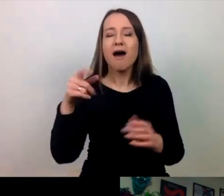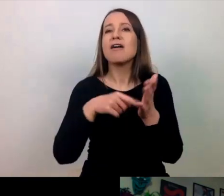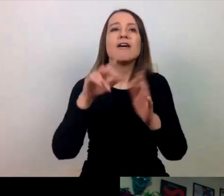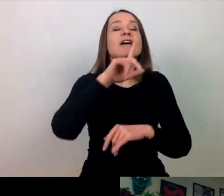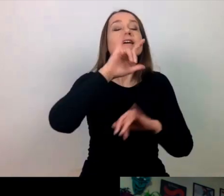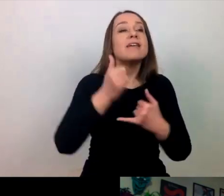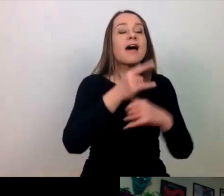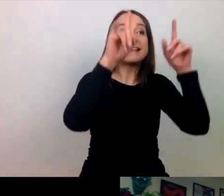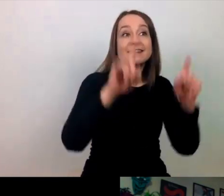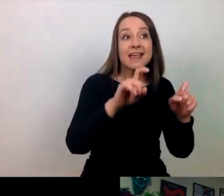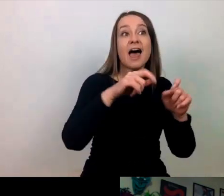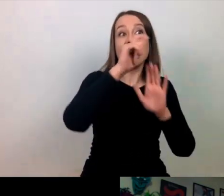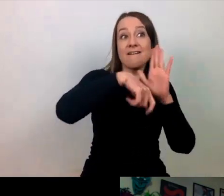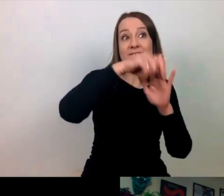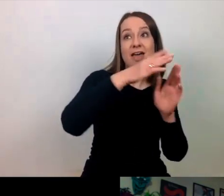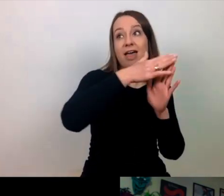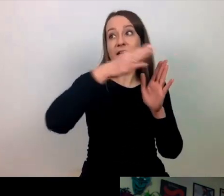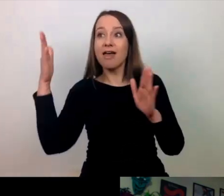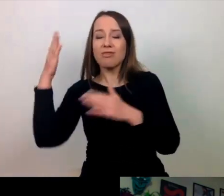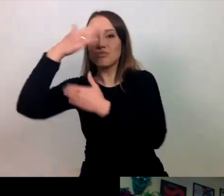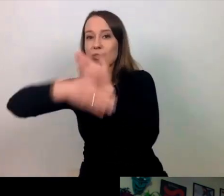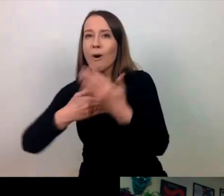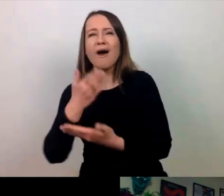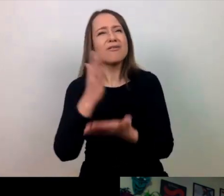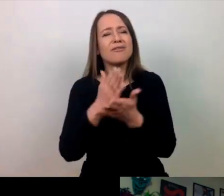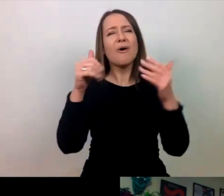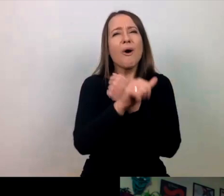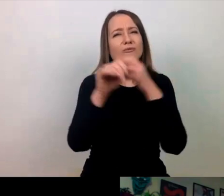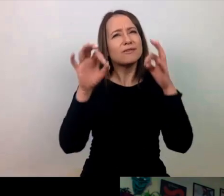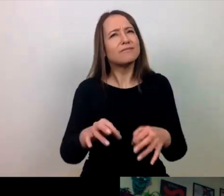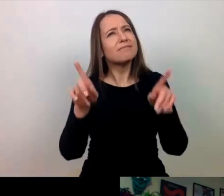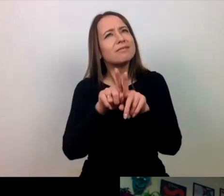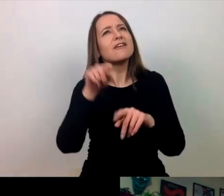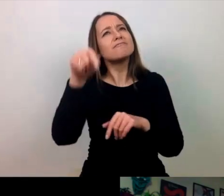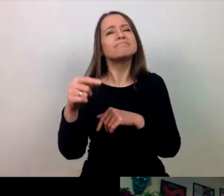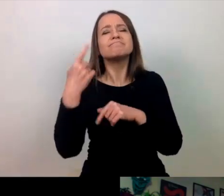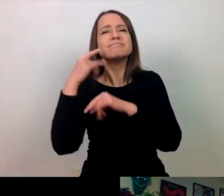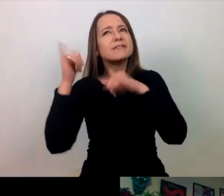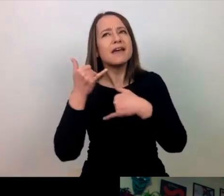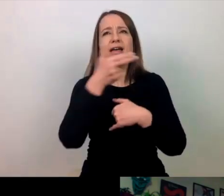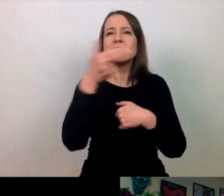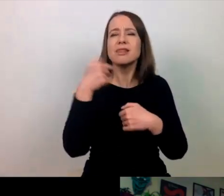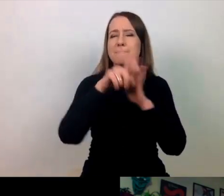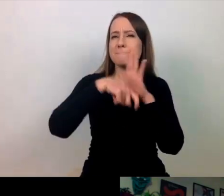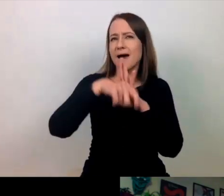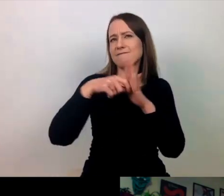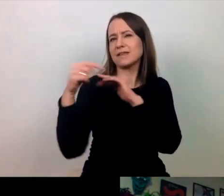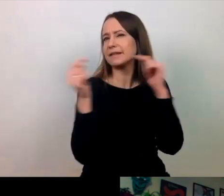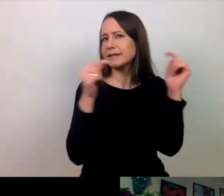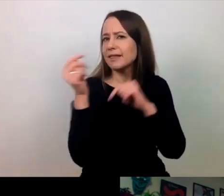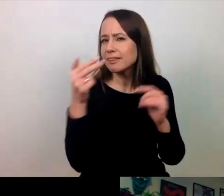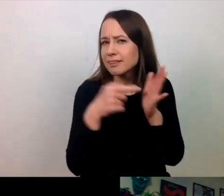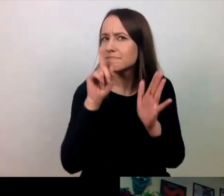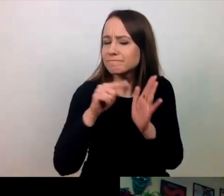końca danego tytułu, ale żeby też potem wracać myślami, wracać słowami do tego filmu, żeby rozmawiać z najbliższymi, żeby dzielić się z nami